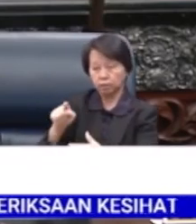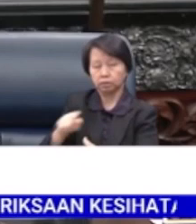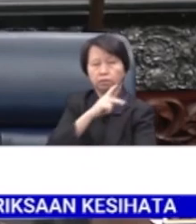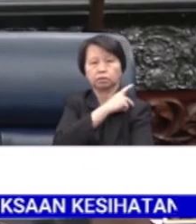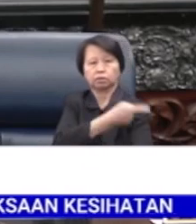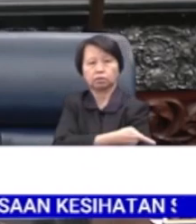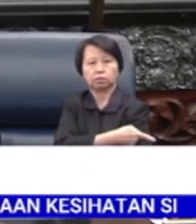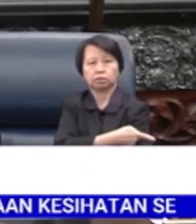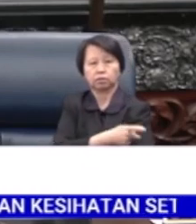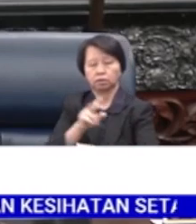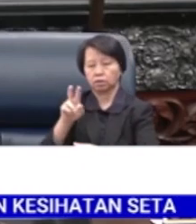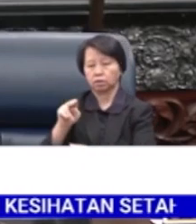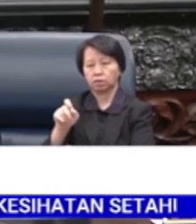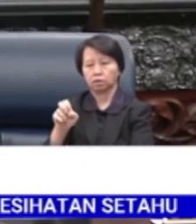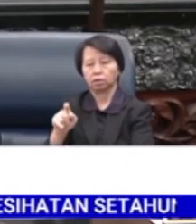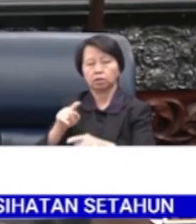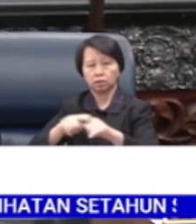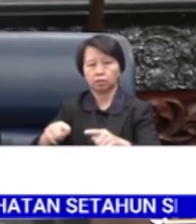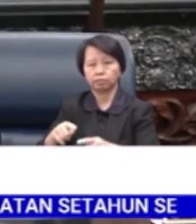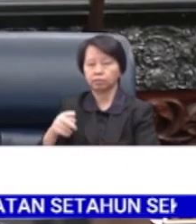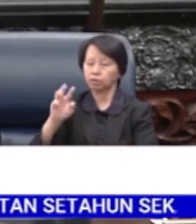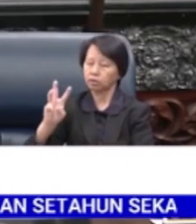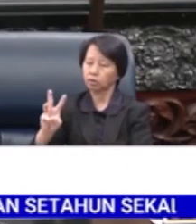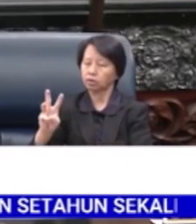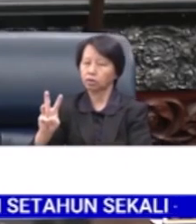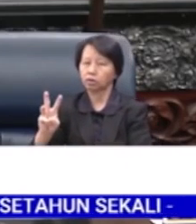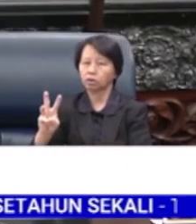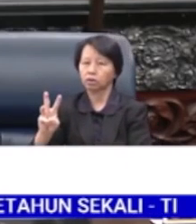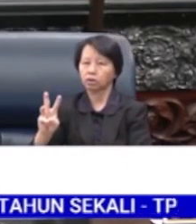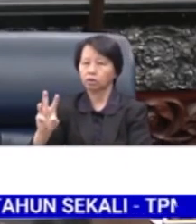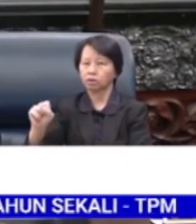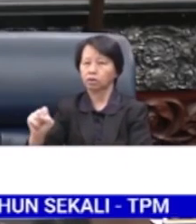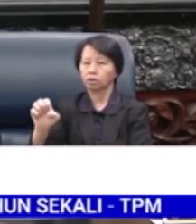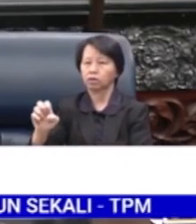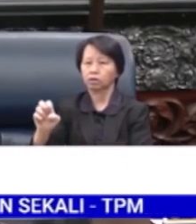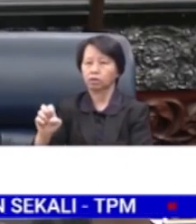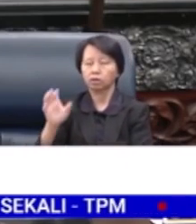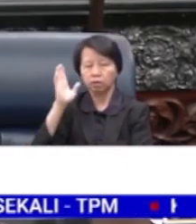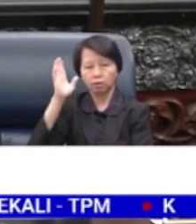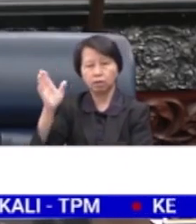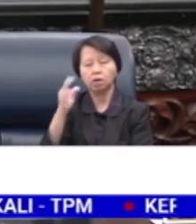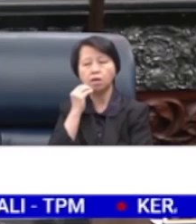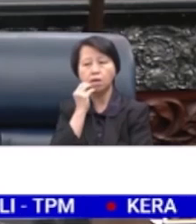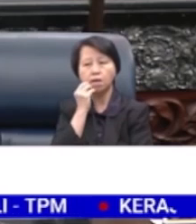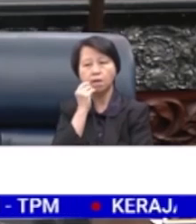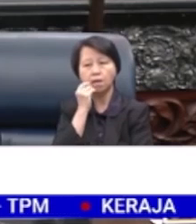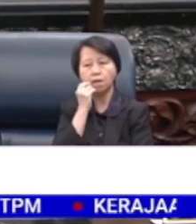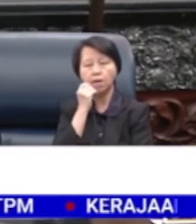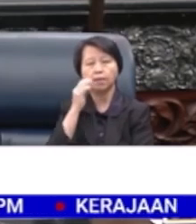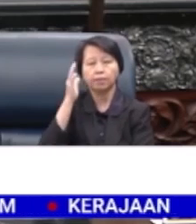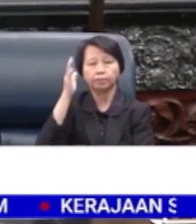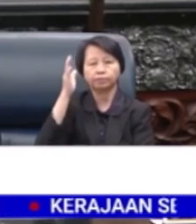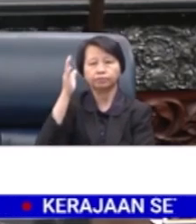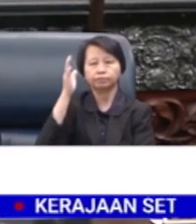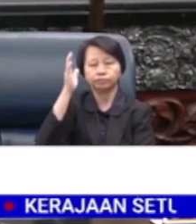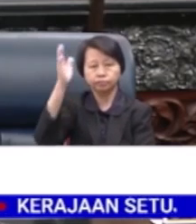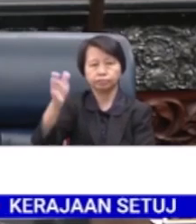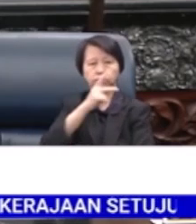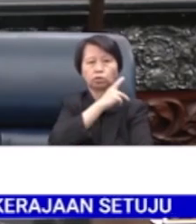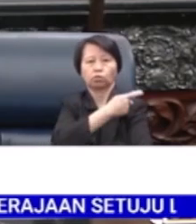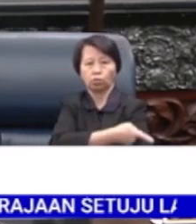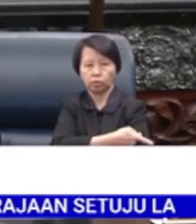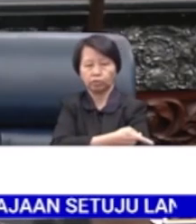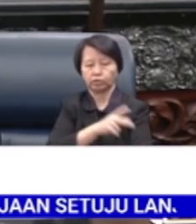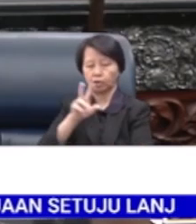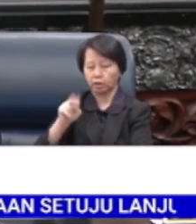powered but conventional weapon, Datuk Putu. Ya, dia akan di kuasanya